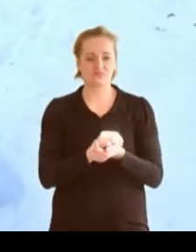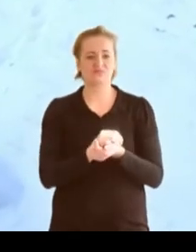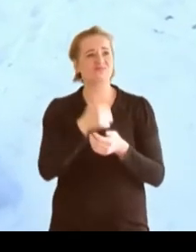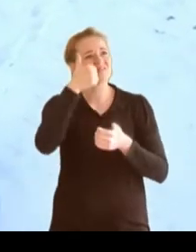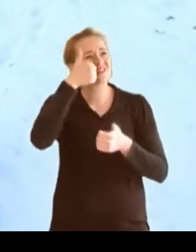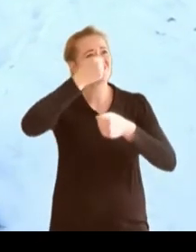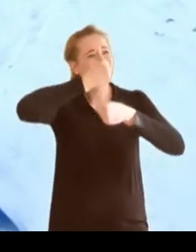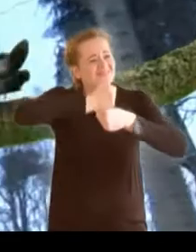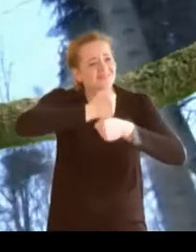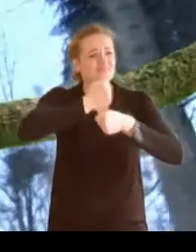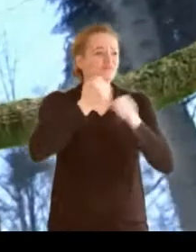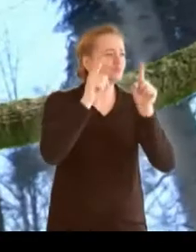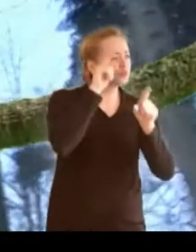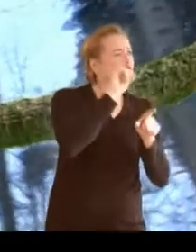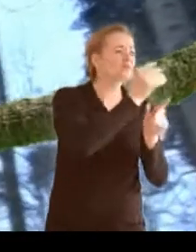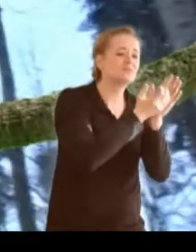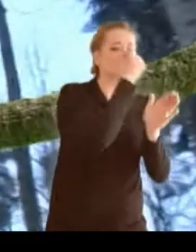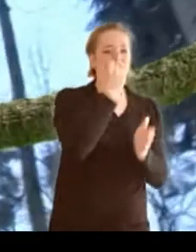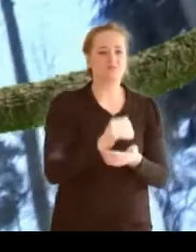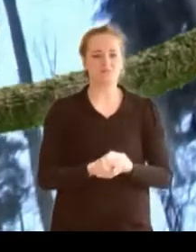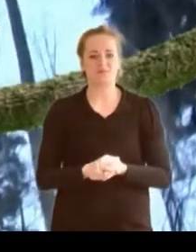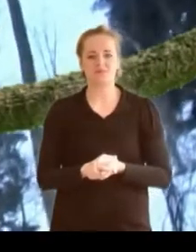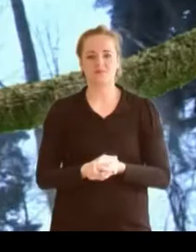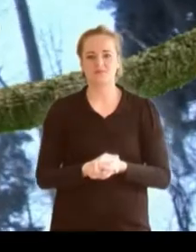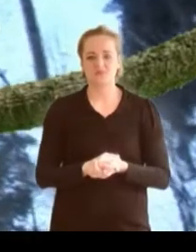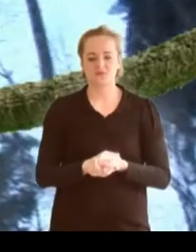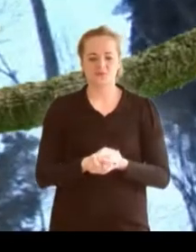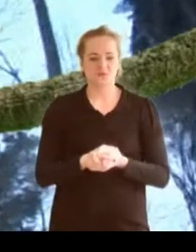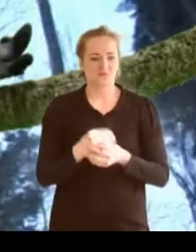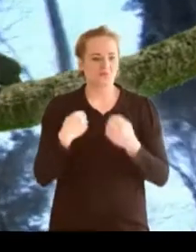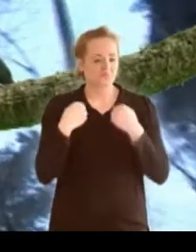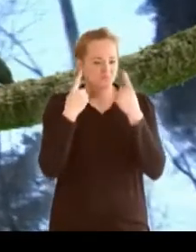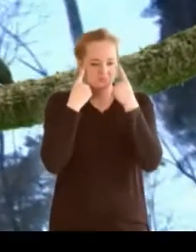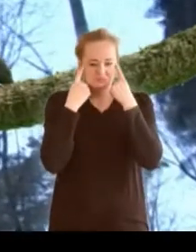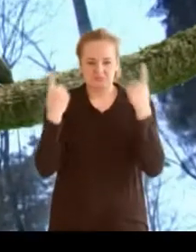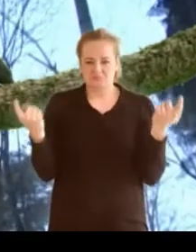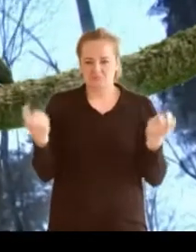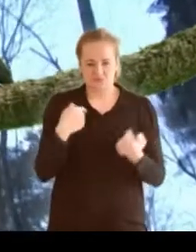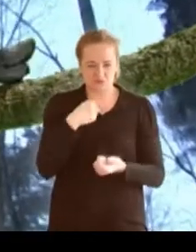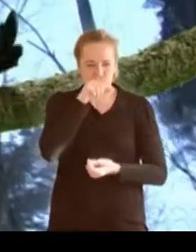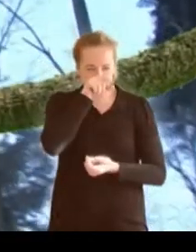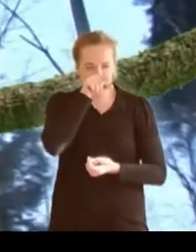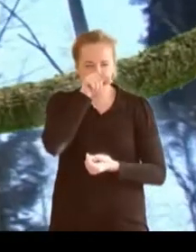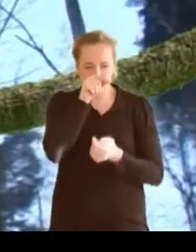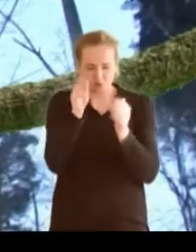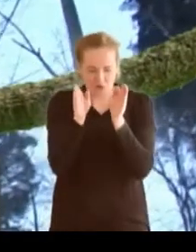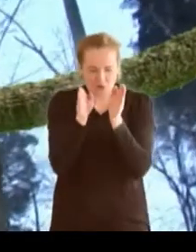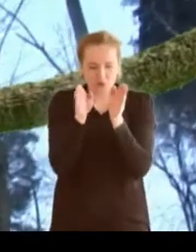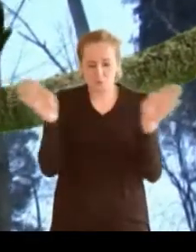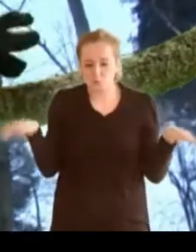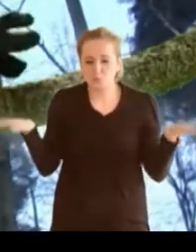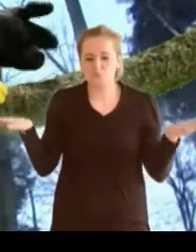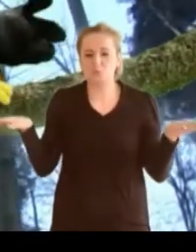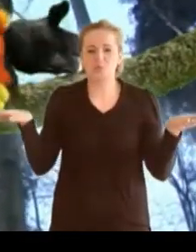jį surasti? Ką surasti? Gerą darbą. Nežinau. Aš esu mažas